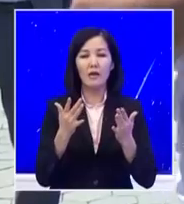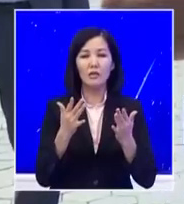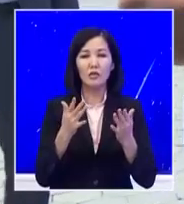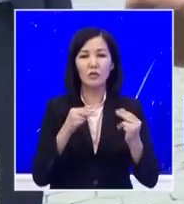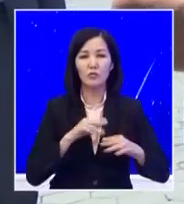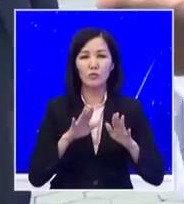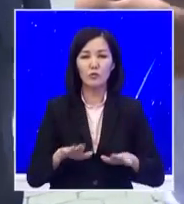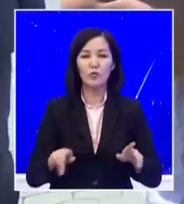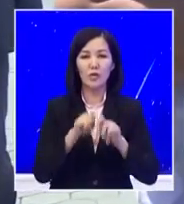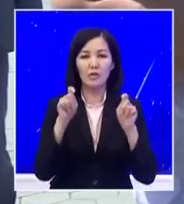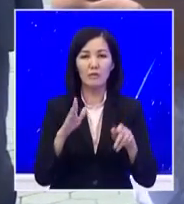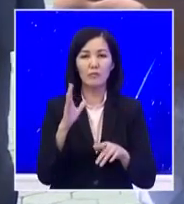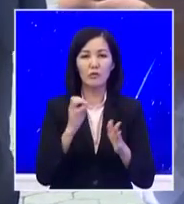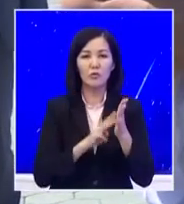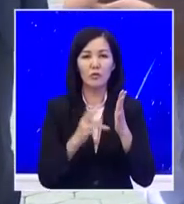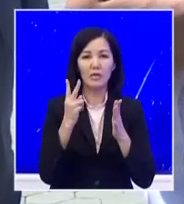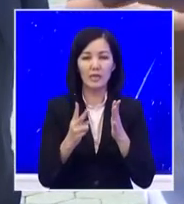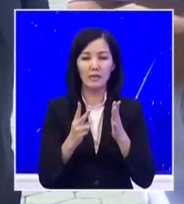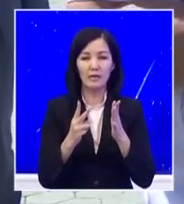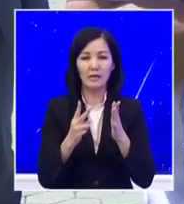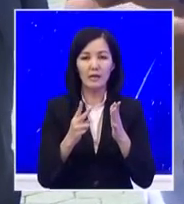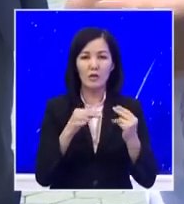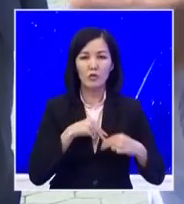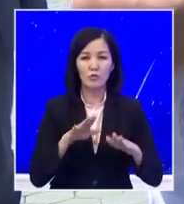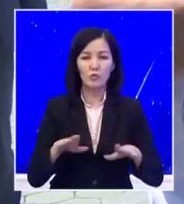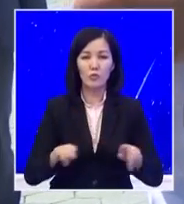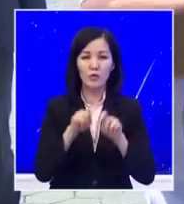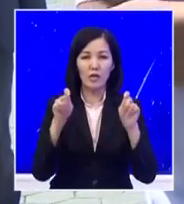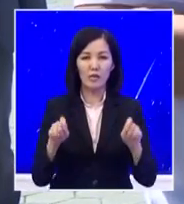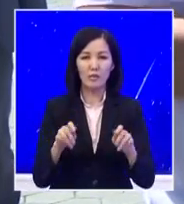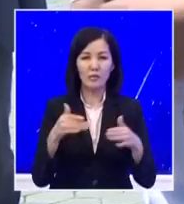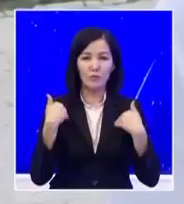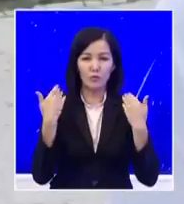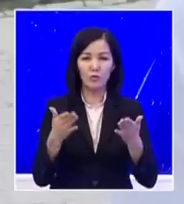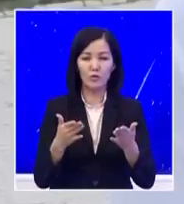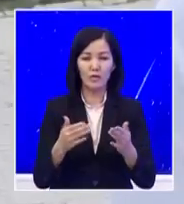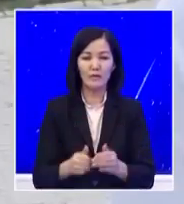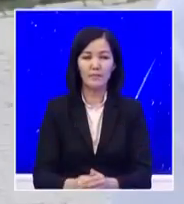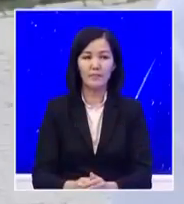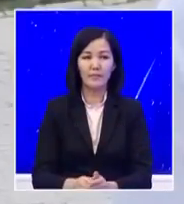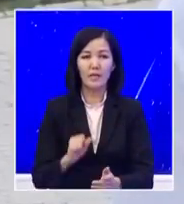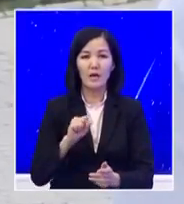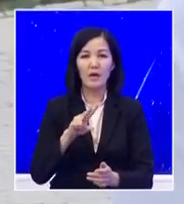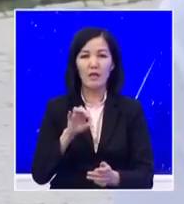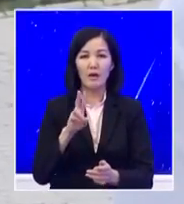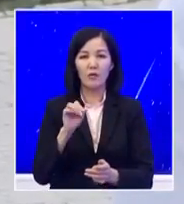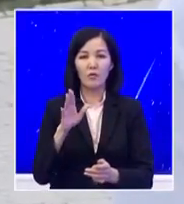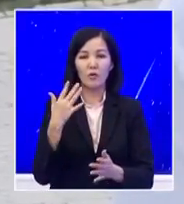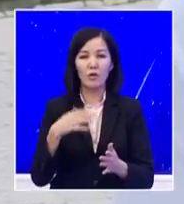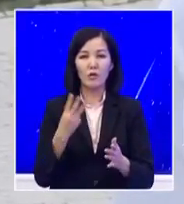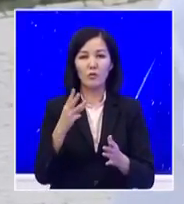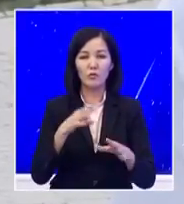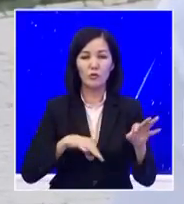Бізде 592 жұмыс орны ашылды. Бүгінгі таңда ДКЗ бойынша. Енді өзі жоспар солай болған. Алакөл ауданы бойынша 53 жоба іске